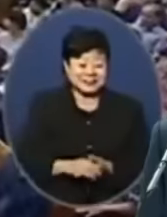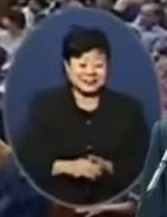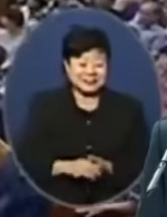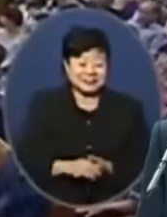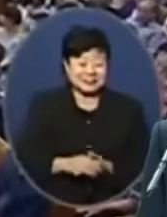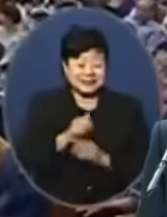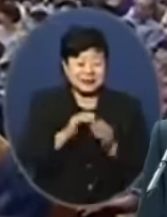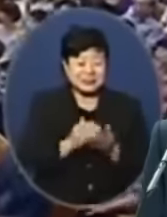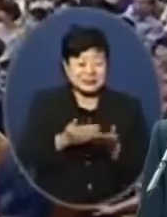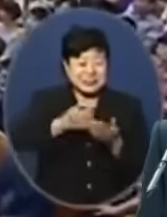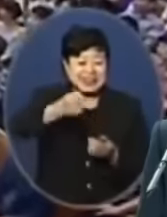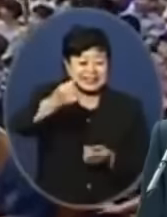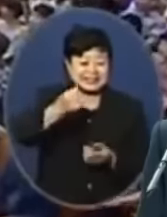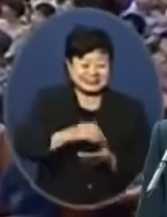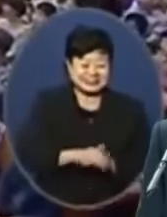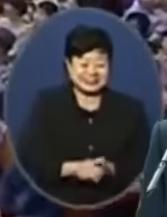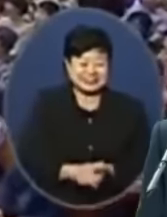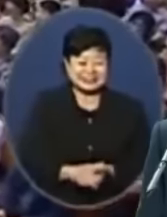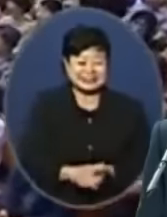성경도 안 가지고 교회 나오나?